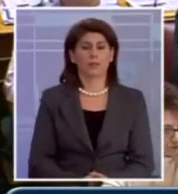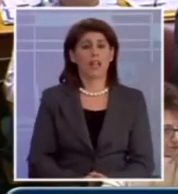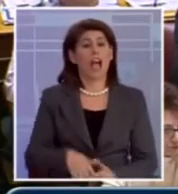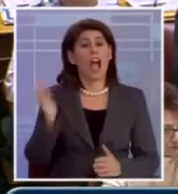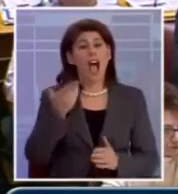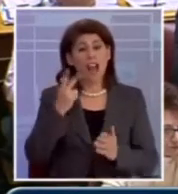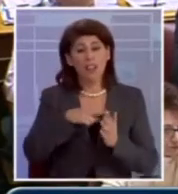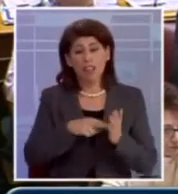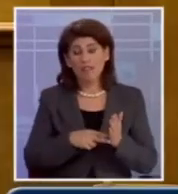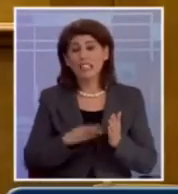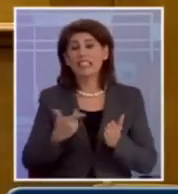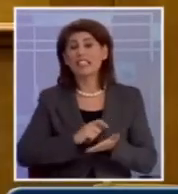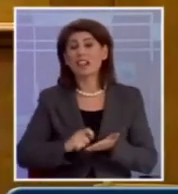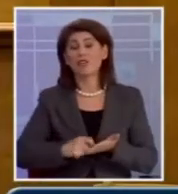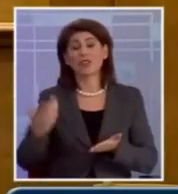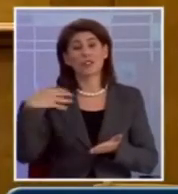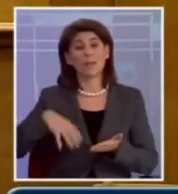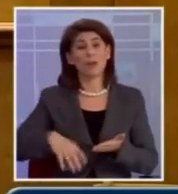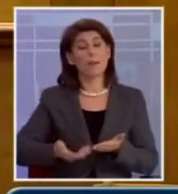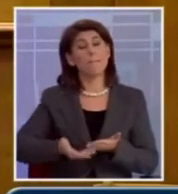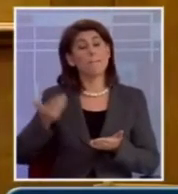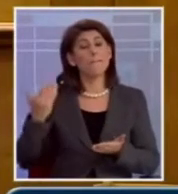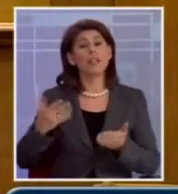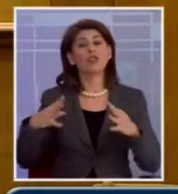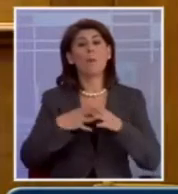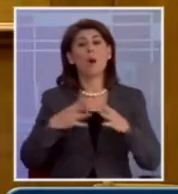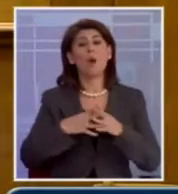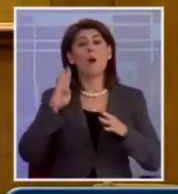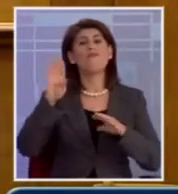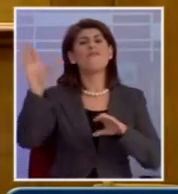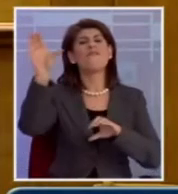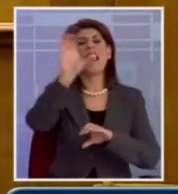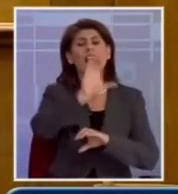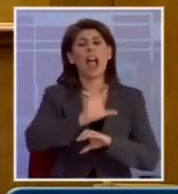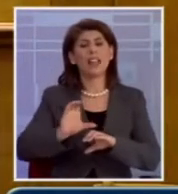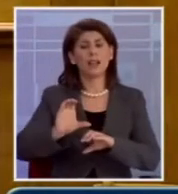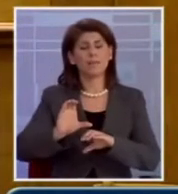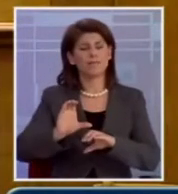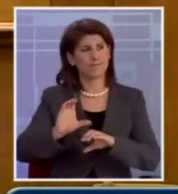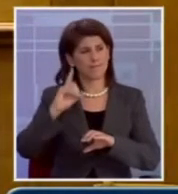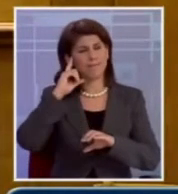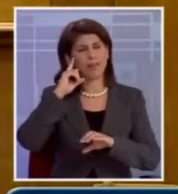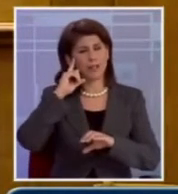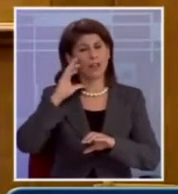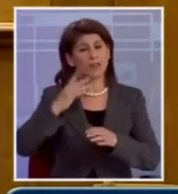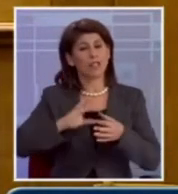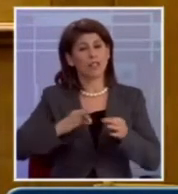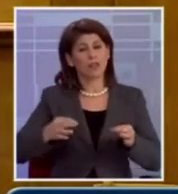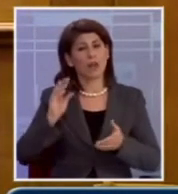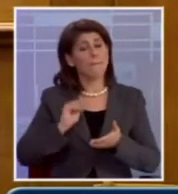τι γραφότανε στην περίοδο πρώτων Βαλκανικών πολέμων, αντιλαμβάνεται ότι η ιστορία